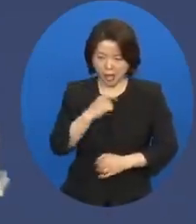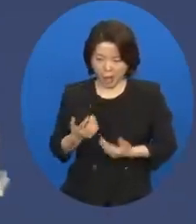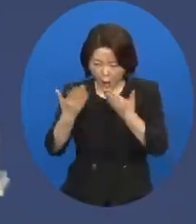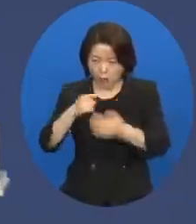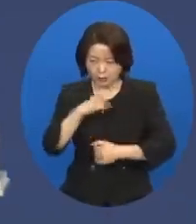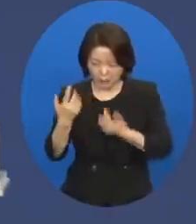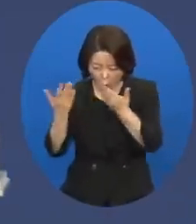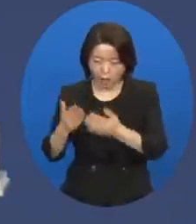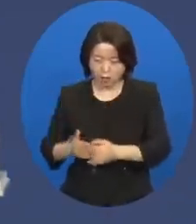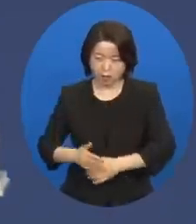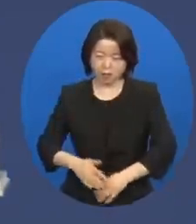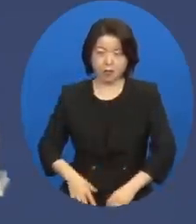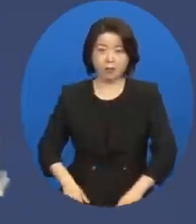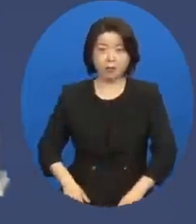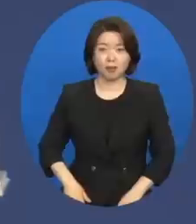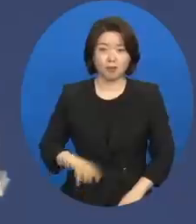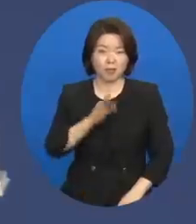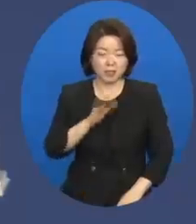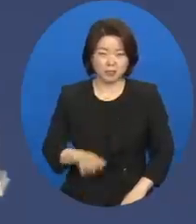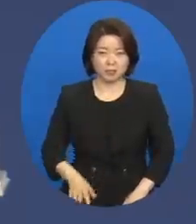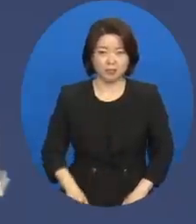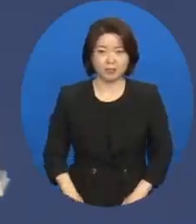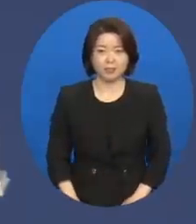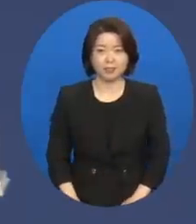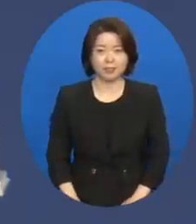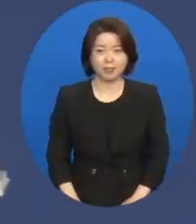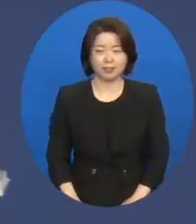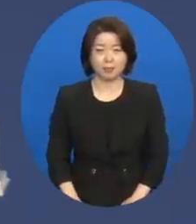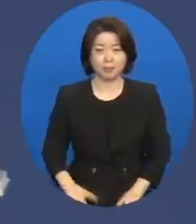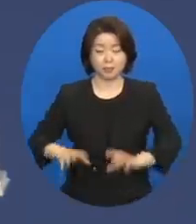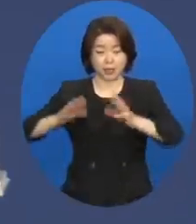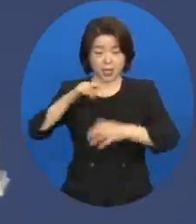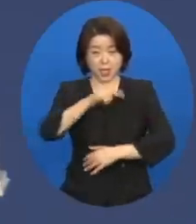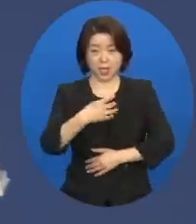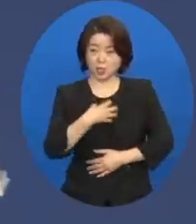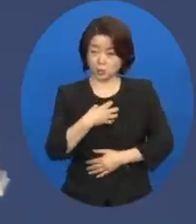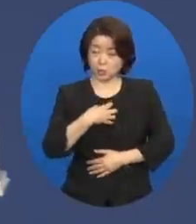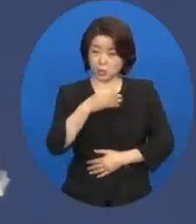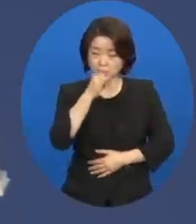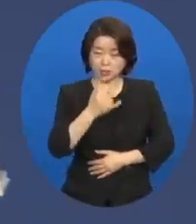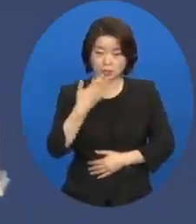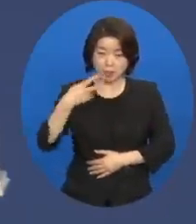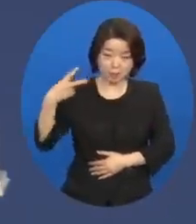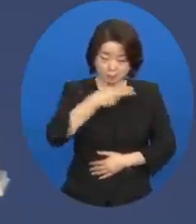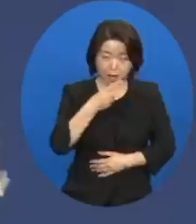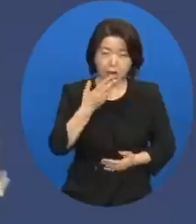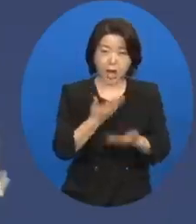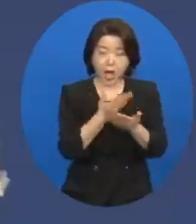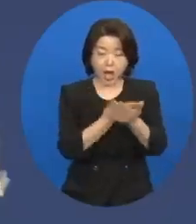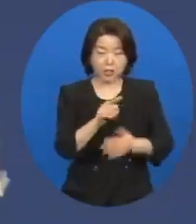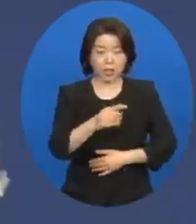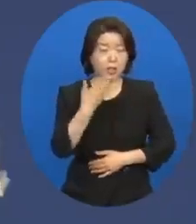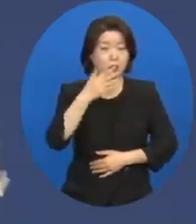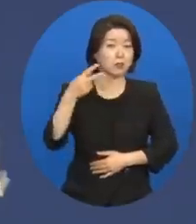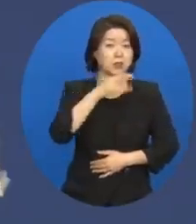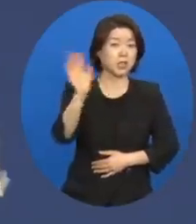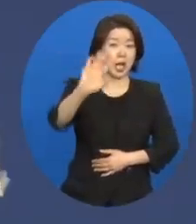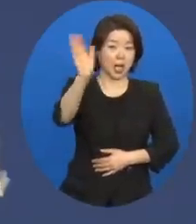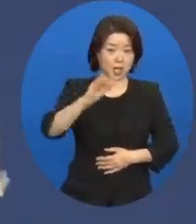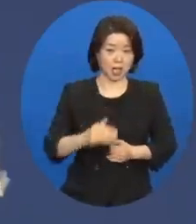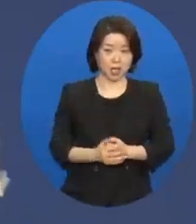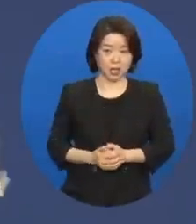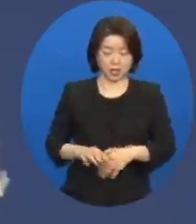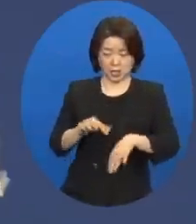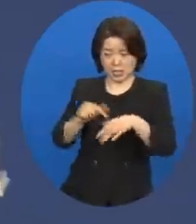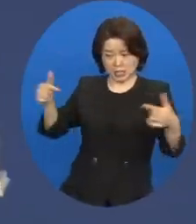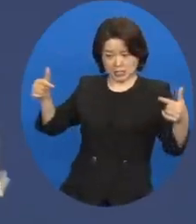헌신적이시잖아요. 그렇죠? 나라가 그 위기에 있을 때 금식 좀 하자고 해도 금식 안 해요. 근데